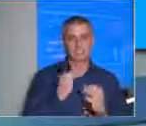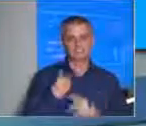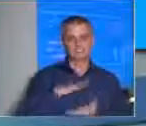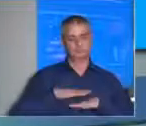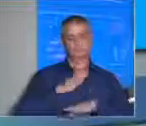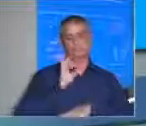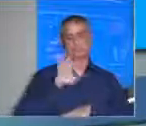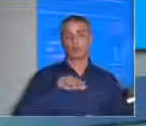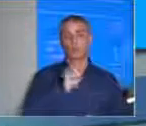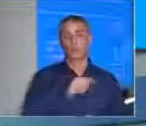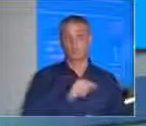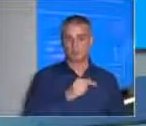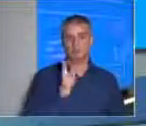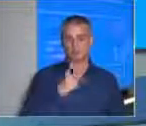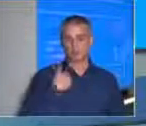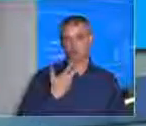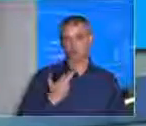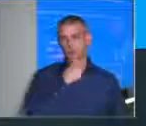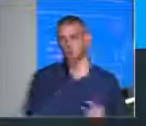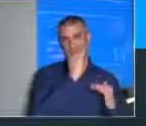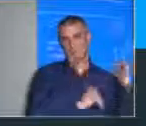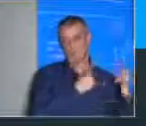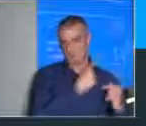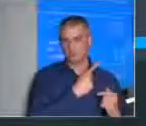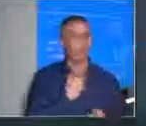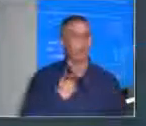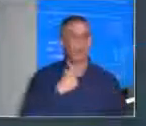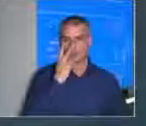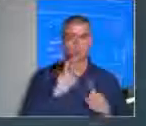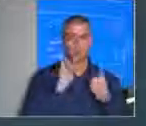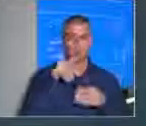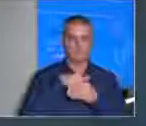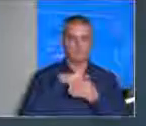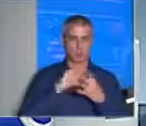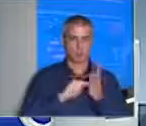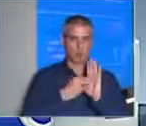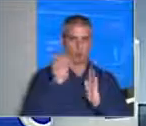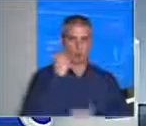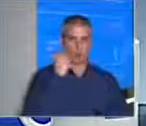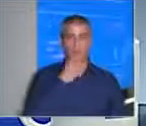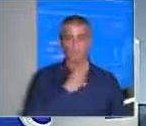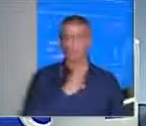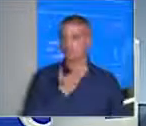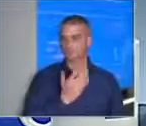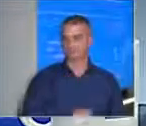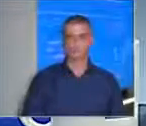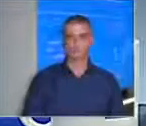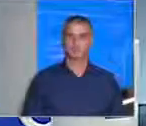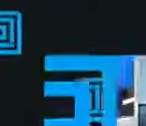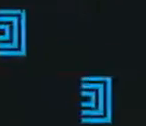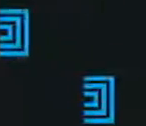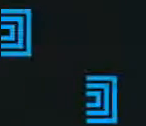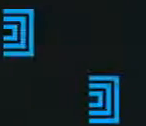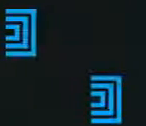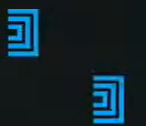ההצטיינות שלנו בתחומים האלו שבהם יש שם גירעון. טוב, אז בואי נעבור למה שקורה בתוך הפוליטיקה האמריקאית. כן. הנה.